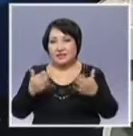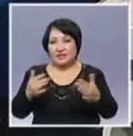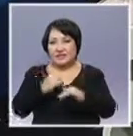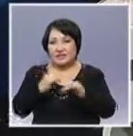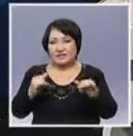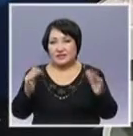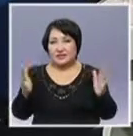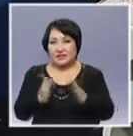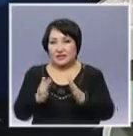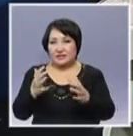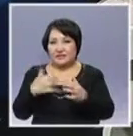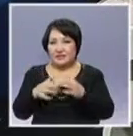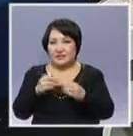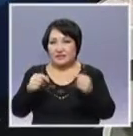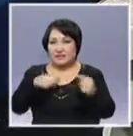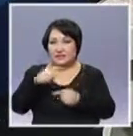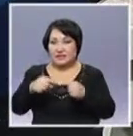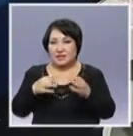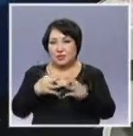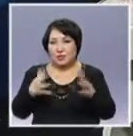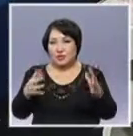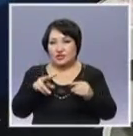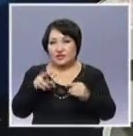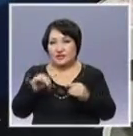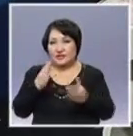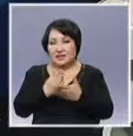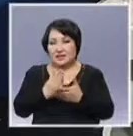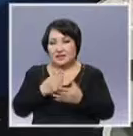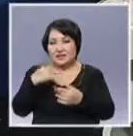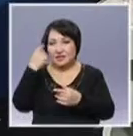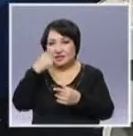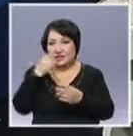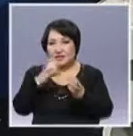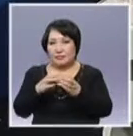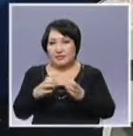Больше ли стало частных компаний, индивидуальных предпринимателей? И как